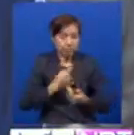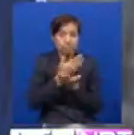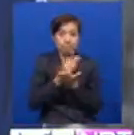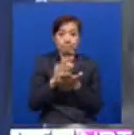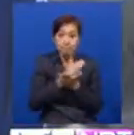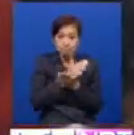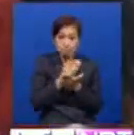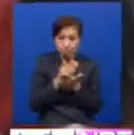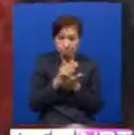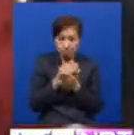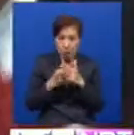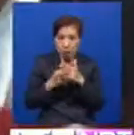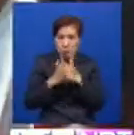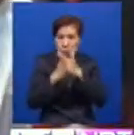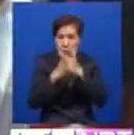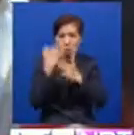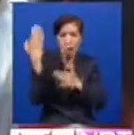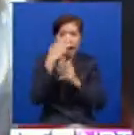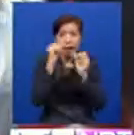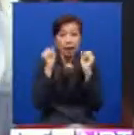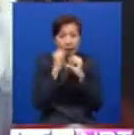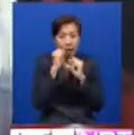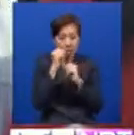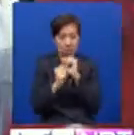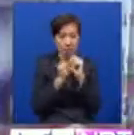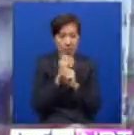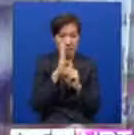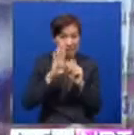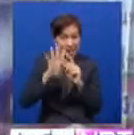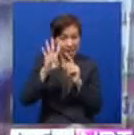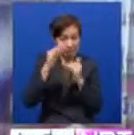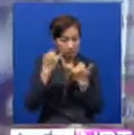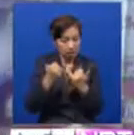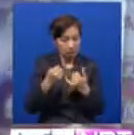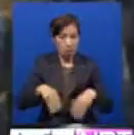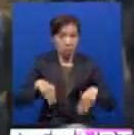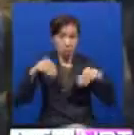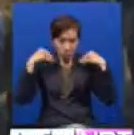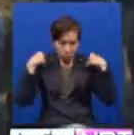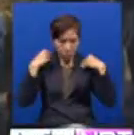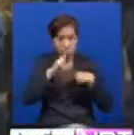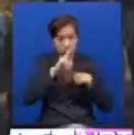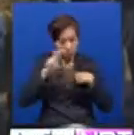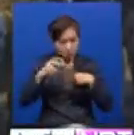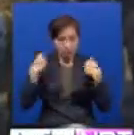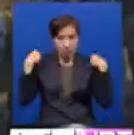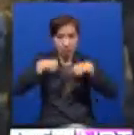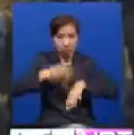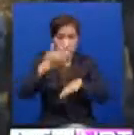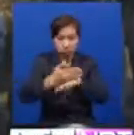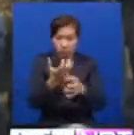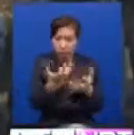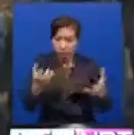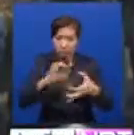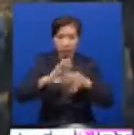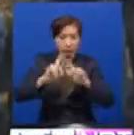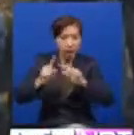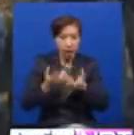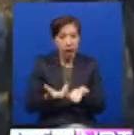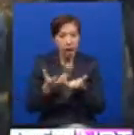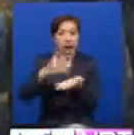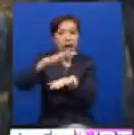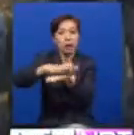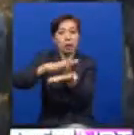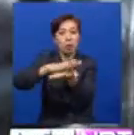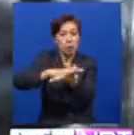สู้ภัยหนาวปีที่ 4เดินทางไปมอบผ้าห่ม 200ผืนพร้อมเสื้อกันหนาวและอุปกรณ์กีฬาให้กับนักเรียนโรงเรียนร่ม